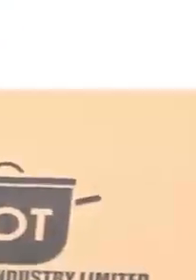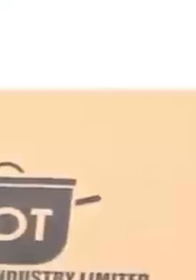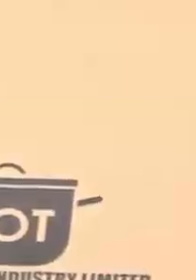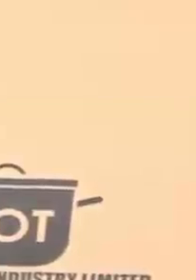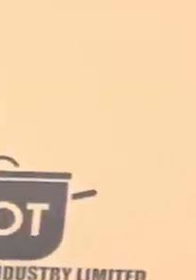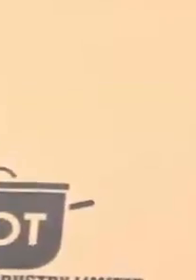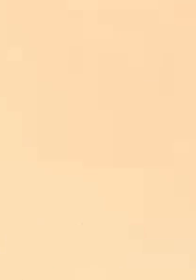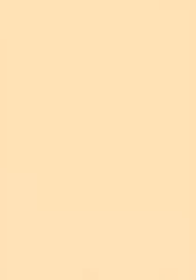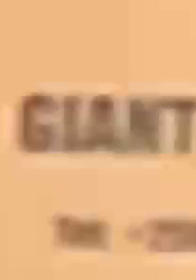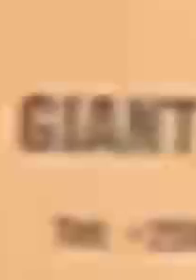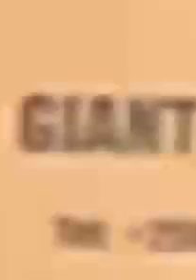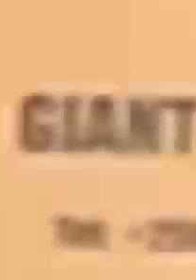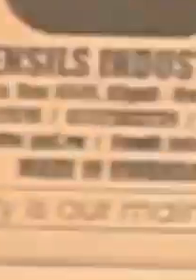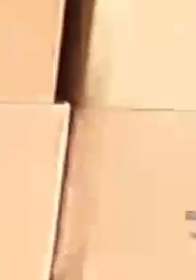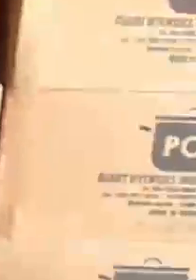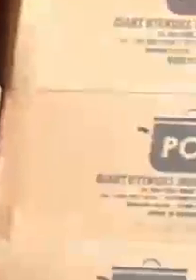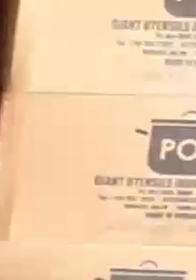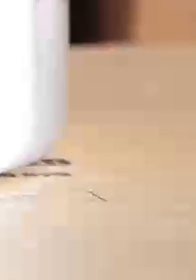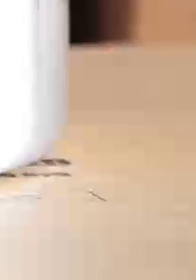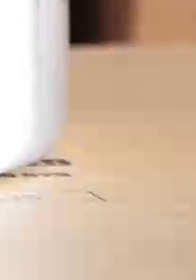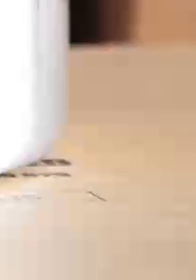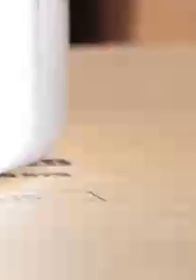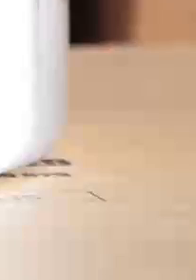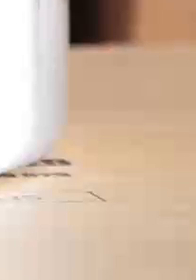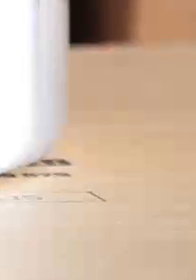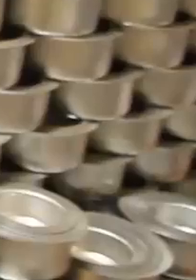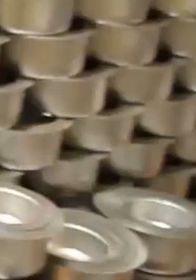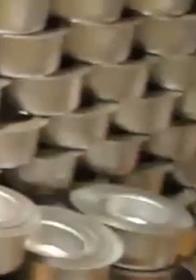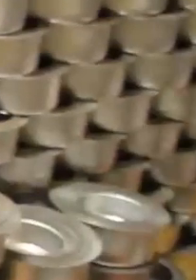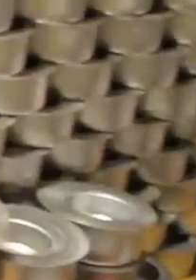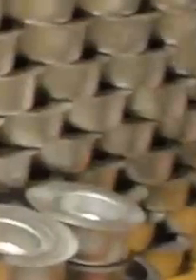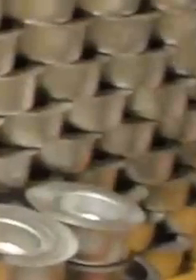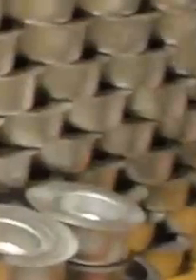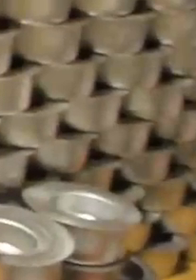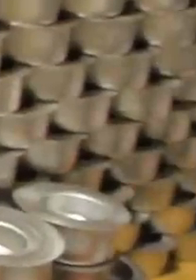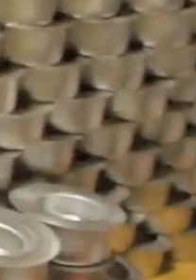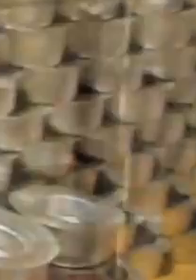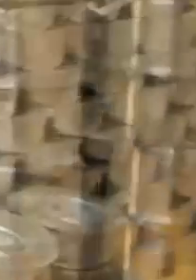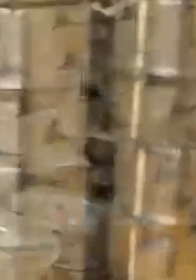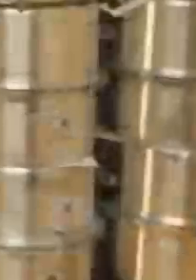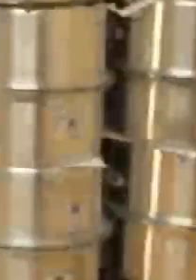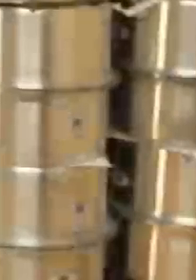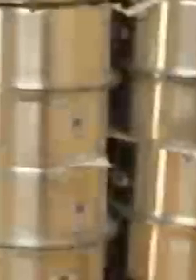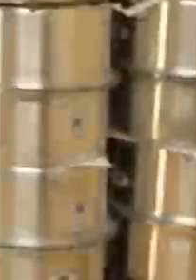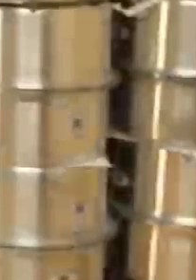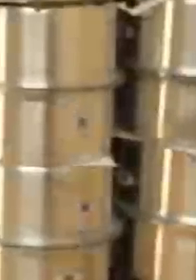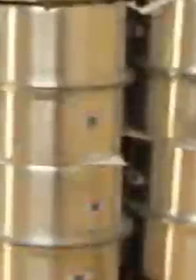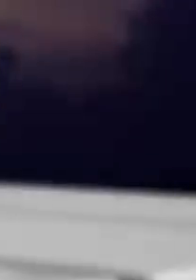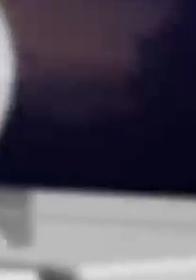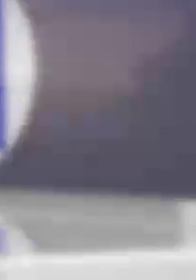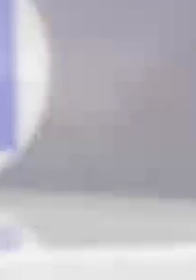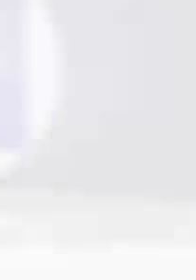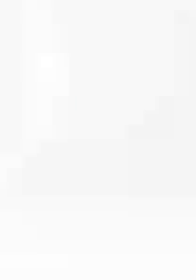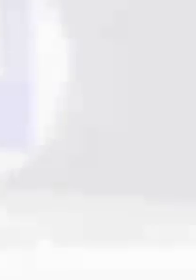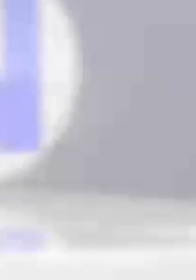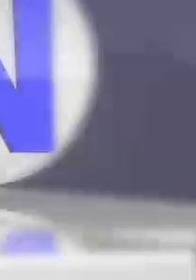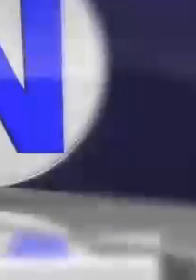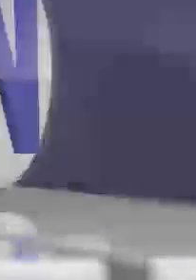0783283289 waba uteka kumba buracya ngo kuri gaze amasafuriya Giant Utensils niyo gisubiza ukeneye